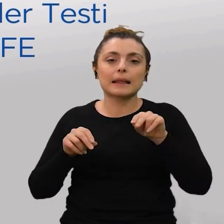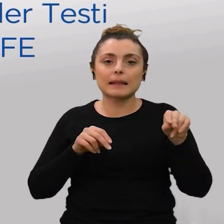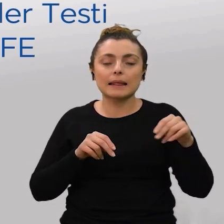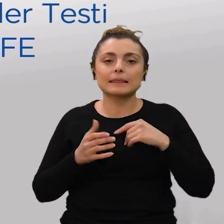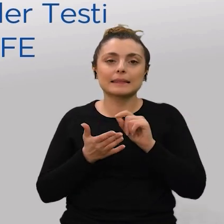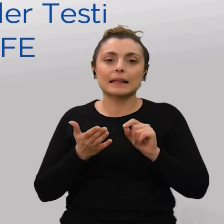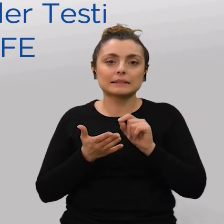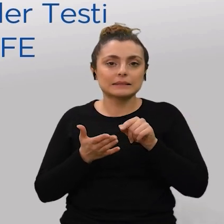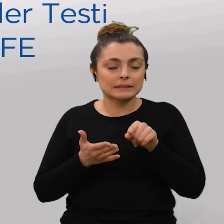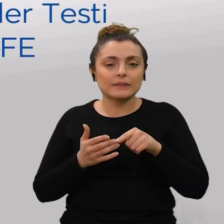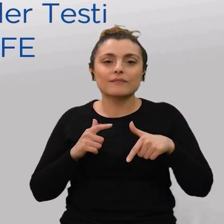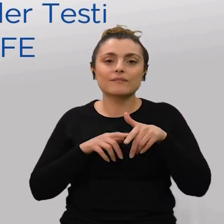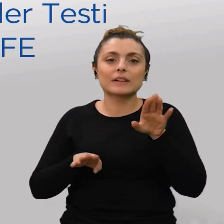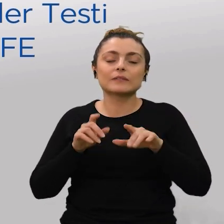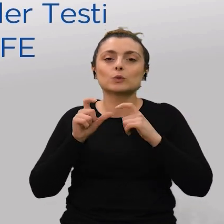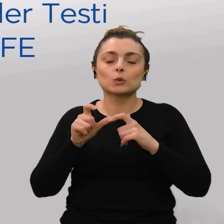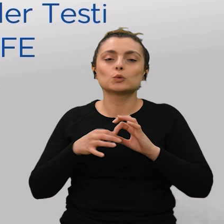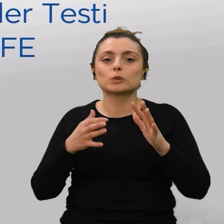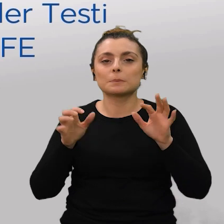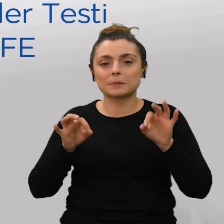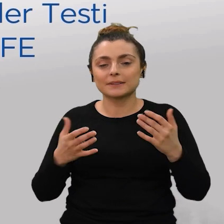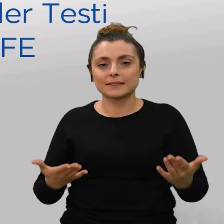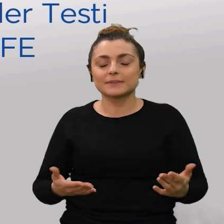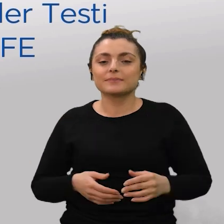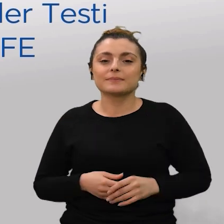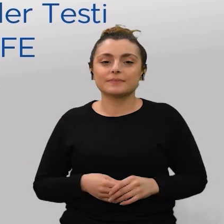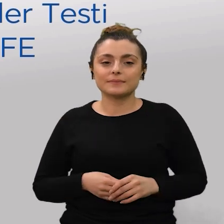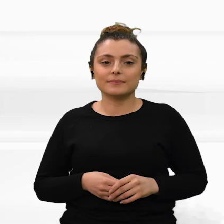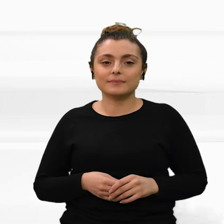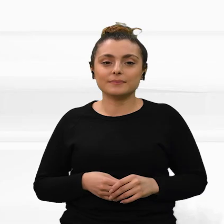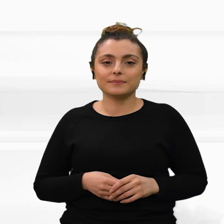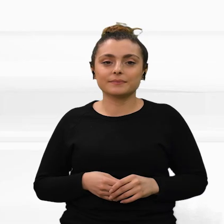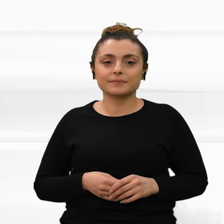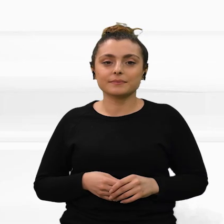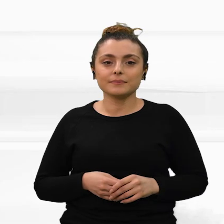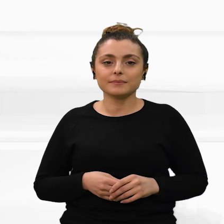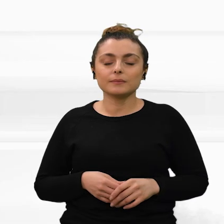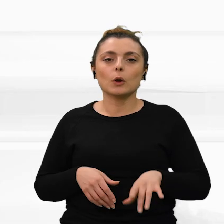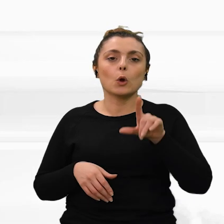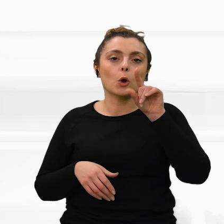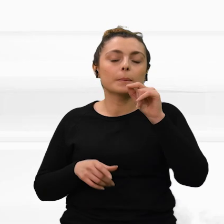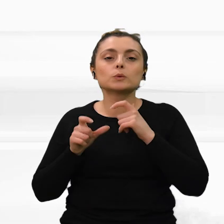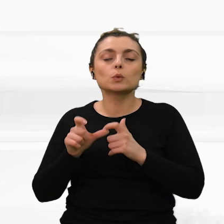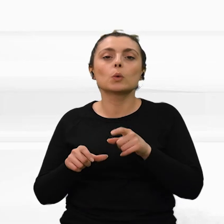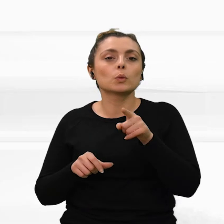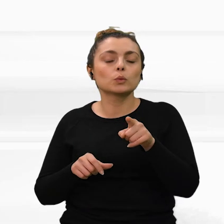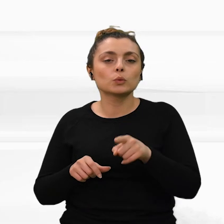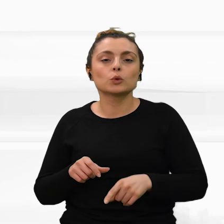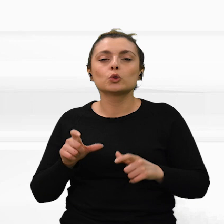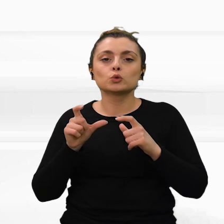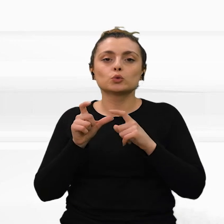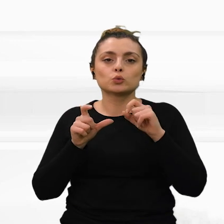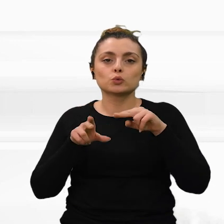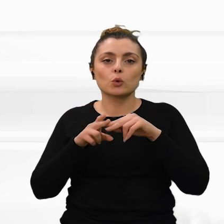temel yeterli testindeki felsefe sorunlarını çözmeye başlıyoruz 11 sorumuz